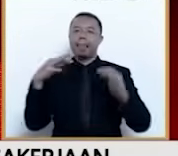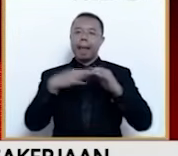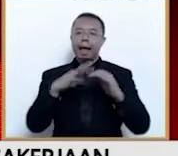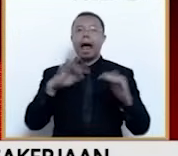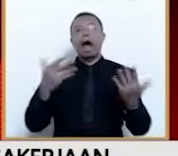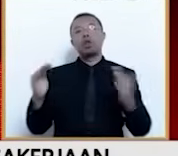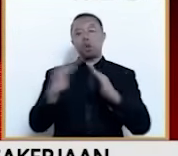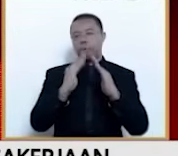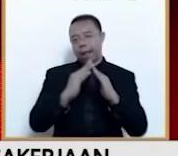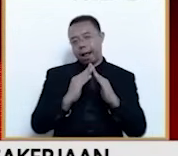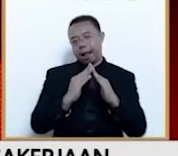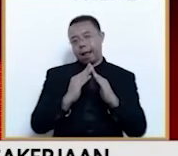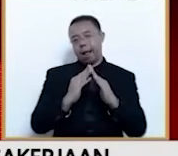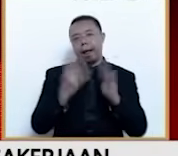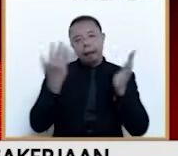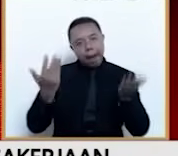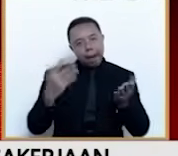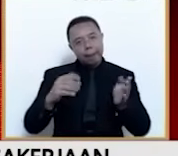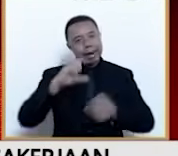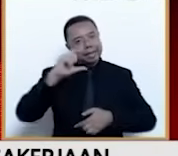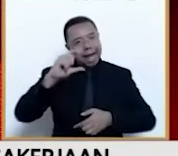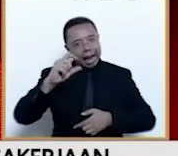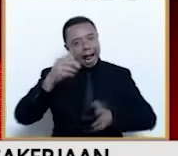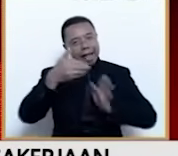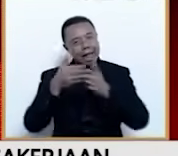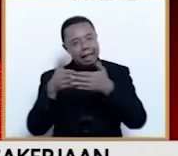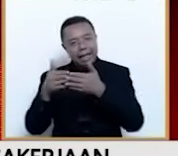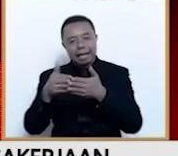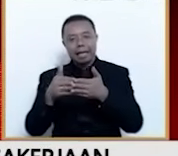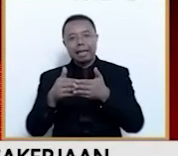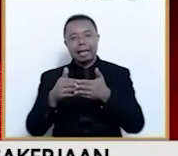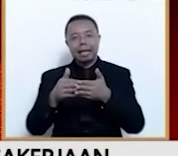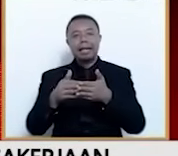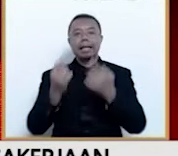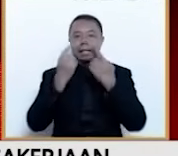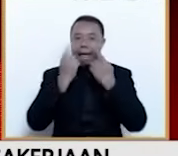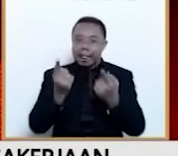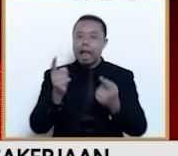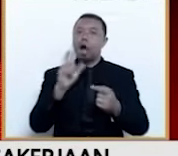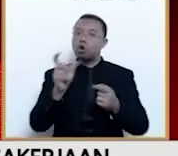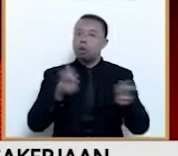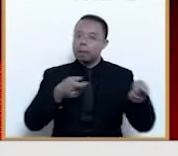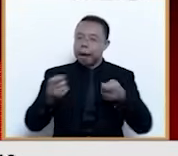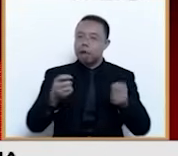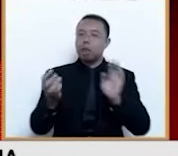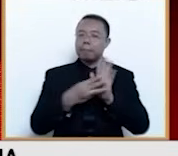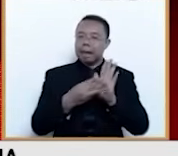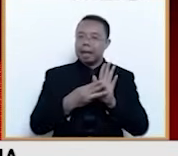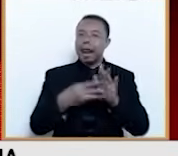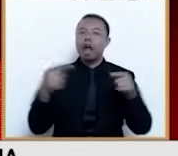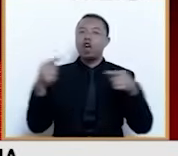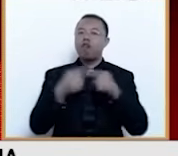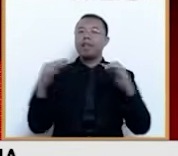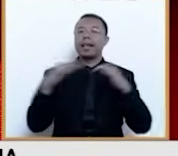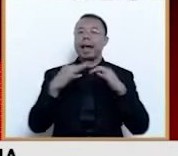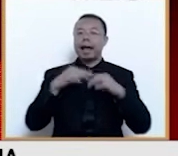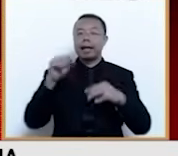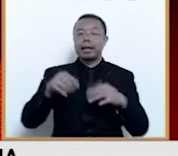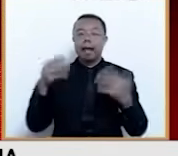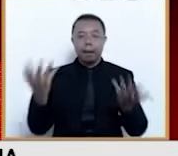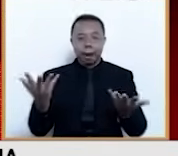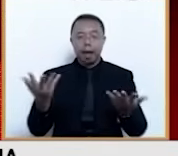Pertanyaannya, apa strategi dan langkah-langkah konkret Anda dalam mengatasi persoalan konflik